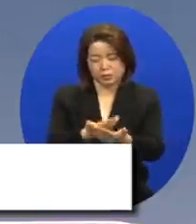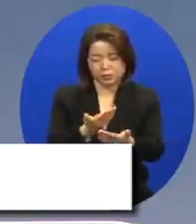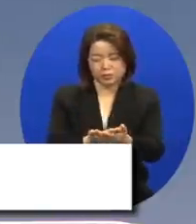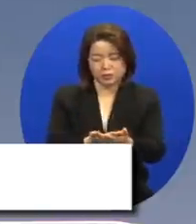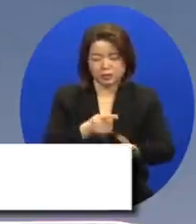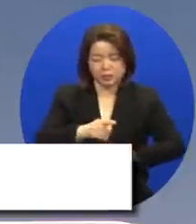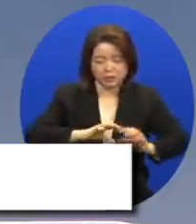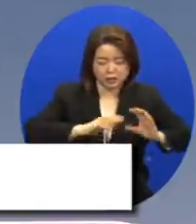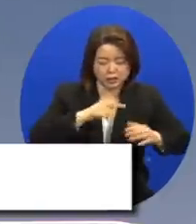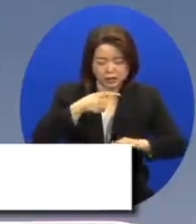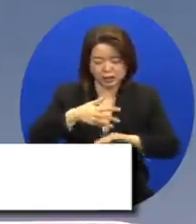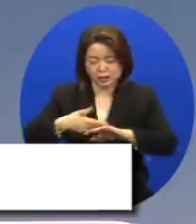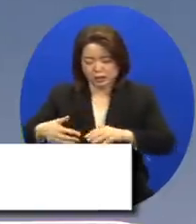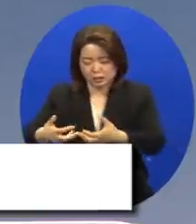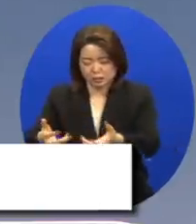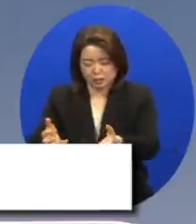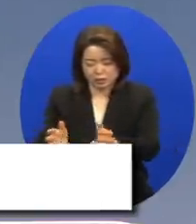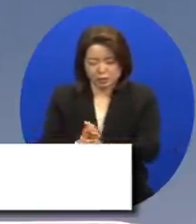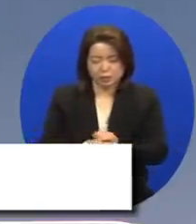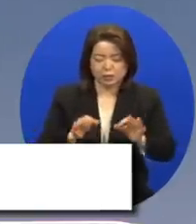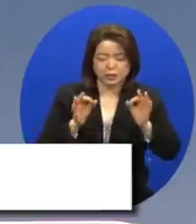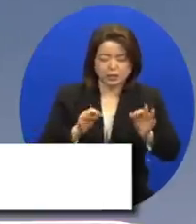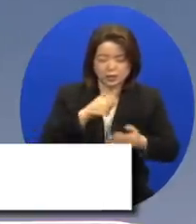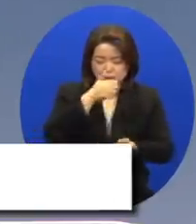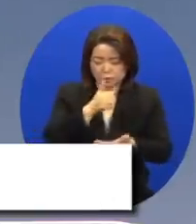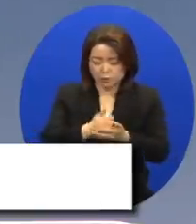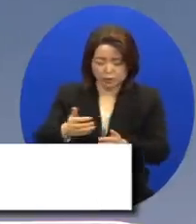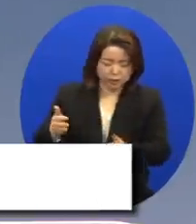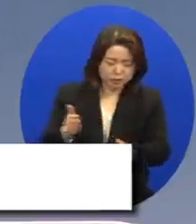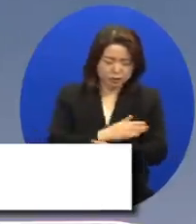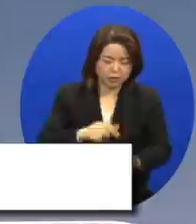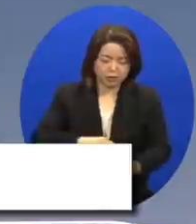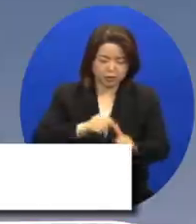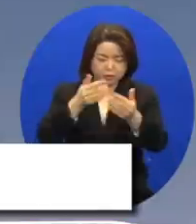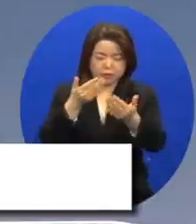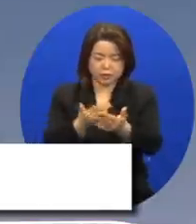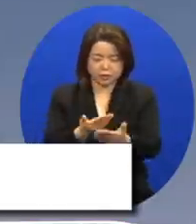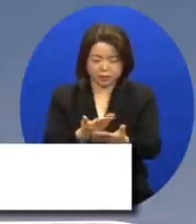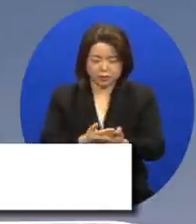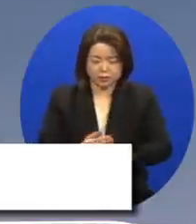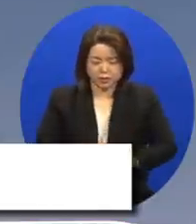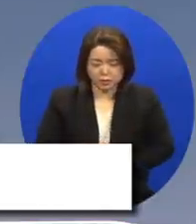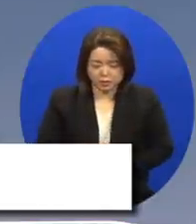이 나라 이 민족을 이제는 죄에서 건져 내 주소서